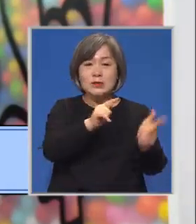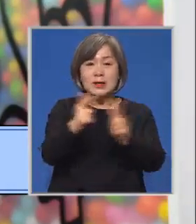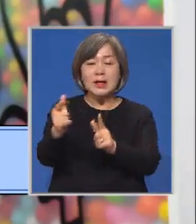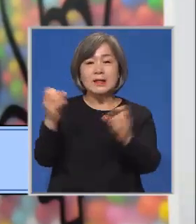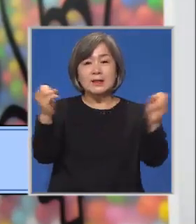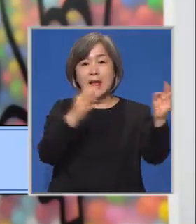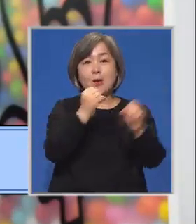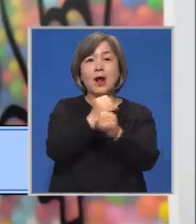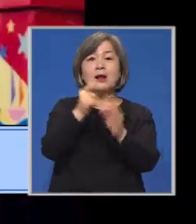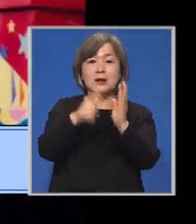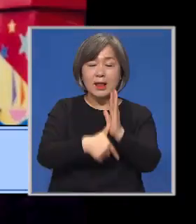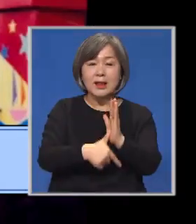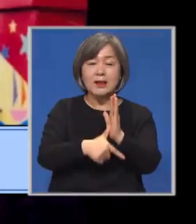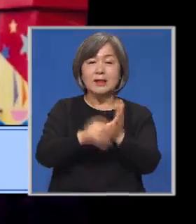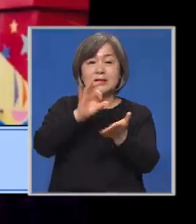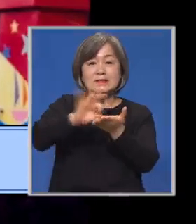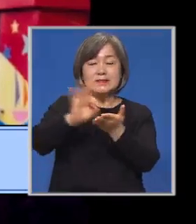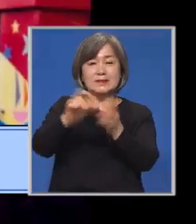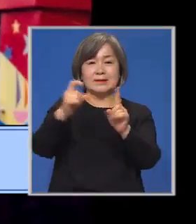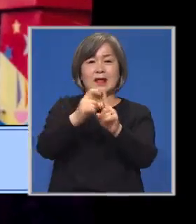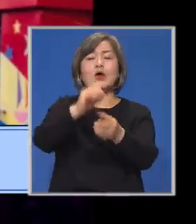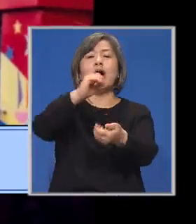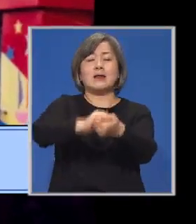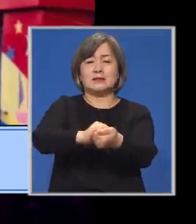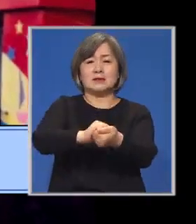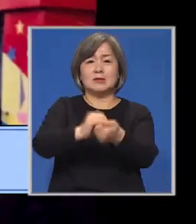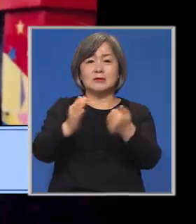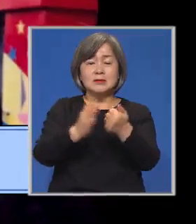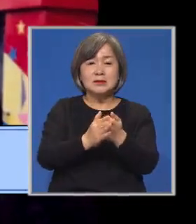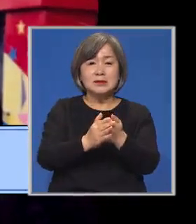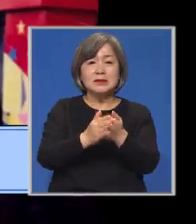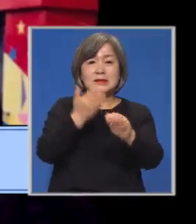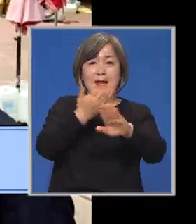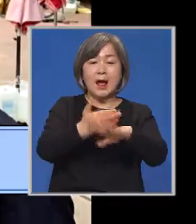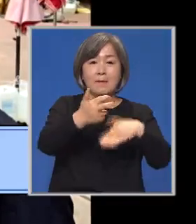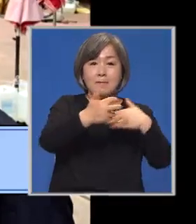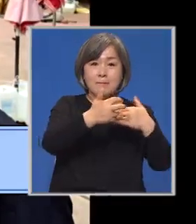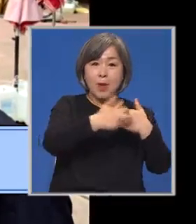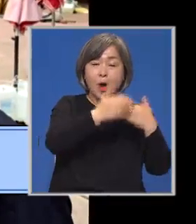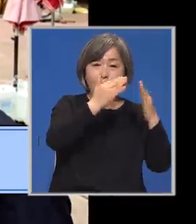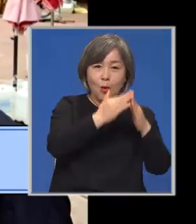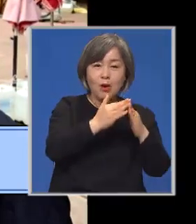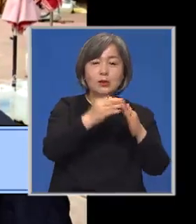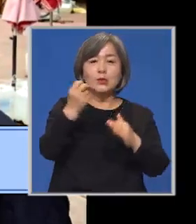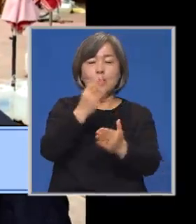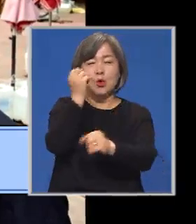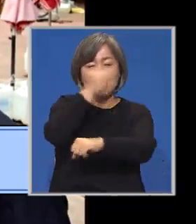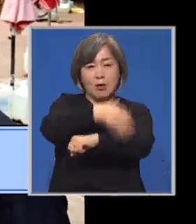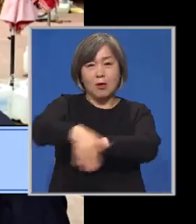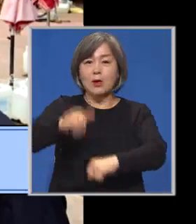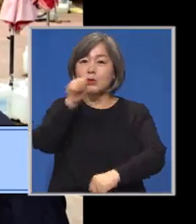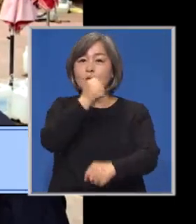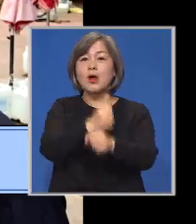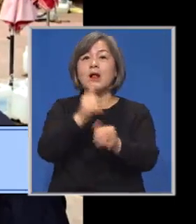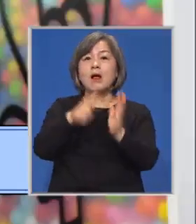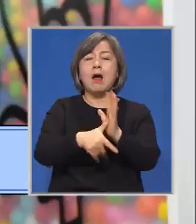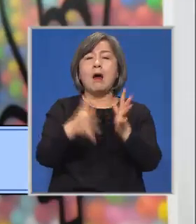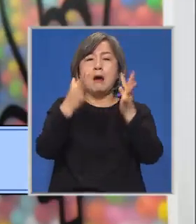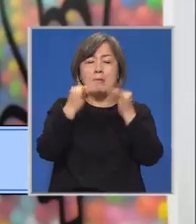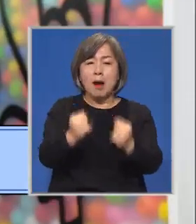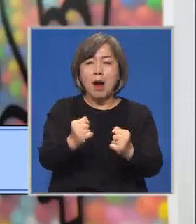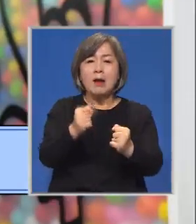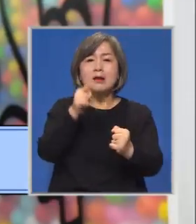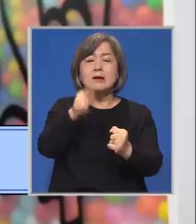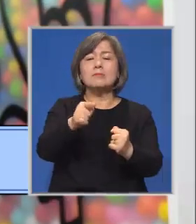부모님이랑 대화할 때는 쓰이는 단어가 한정적인데 이제 다른 병원 통역이나 여러 가지 통역을 할 때는